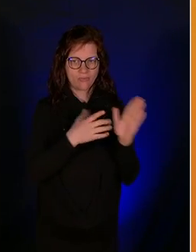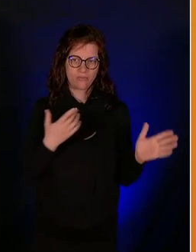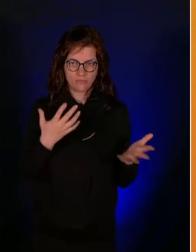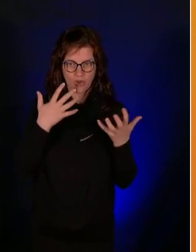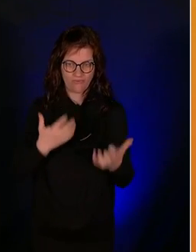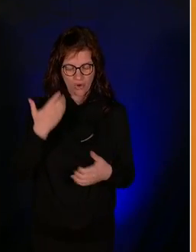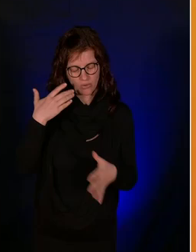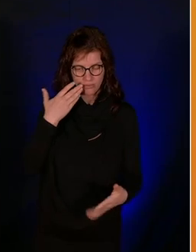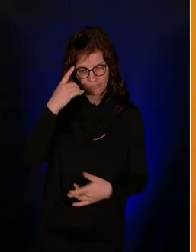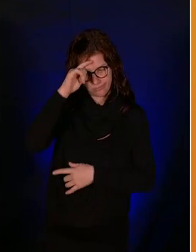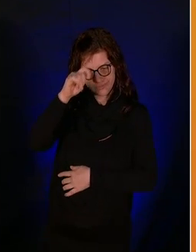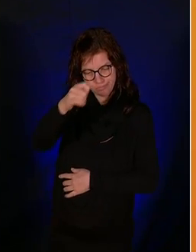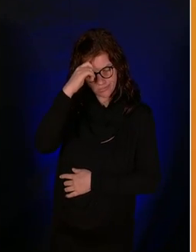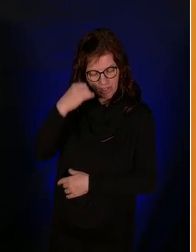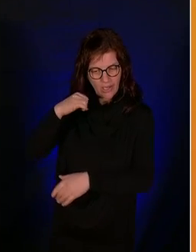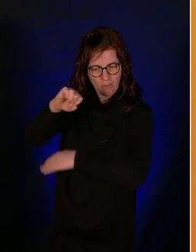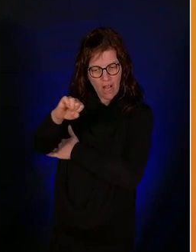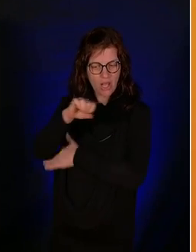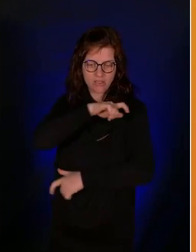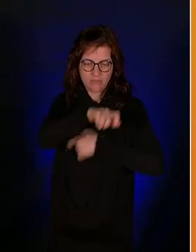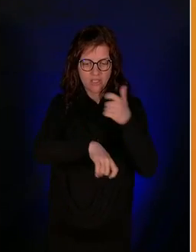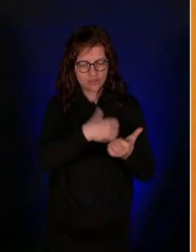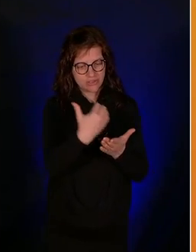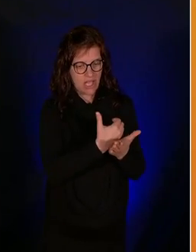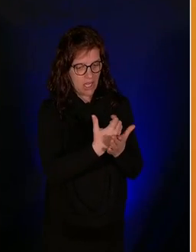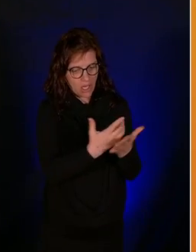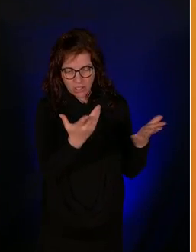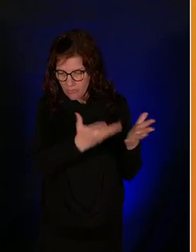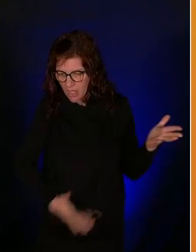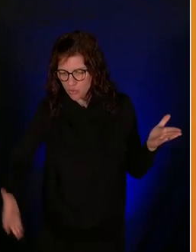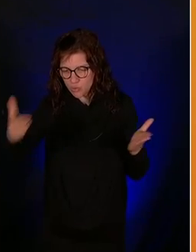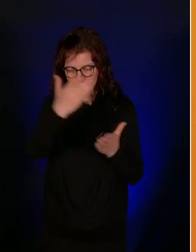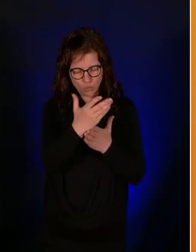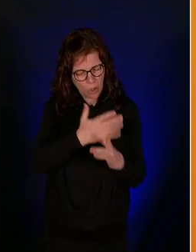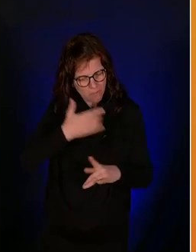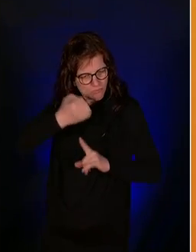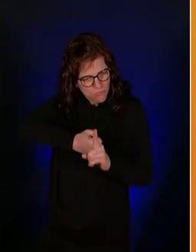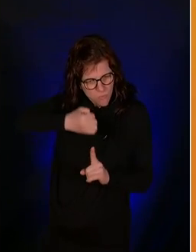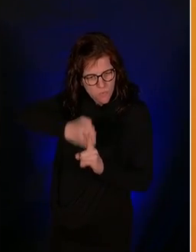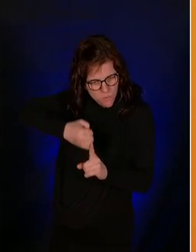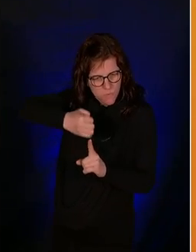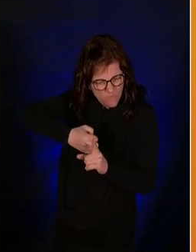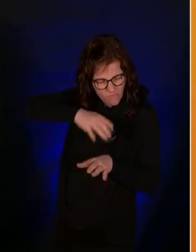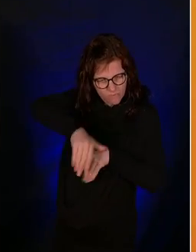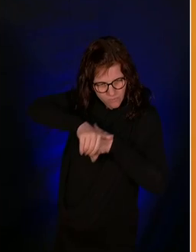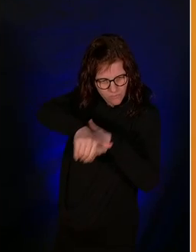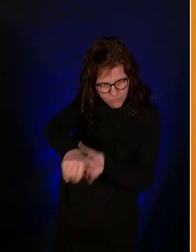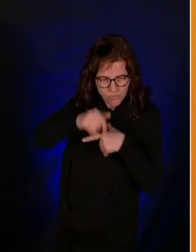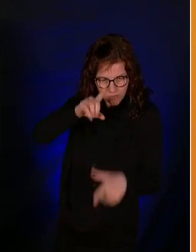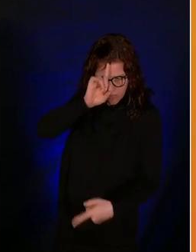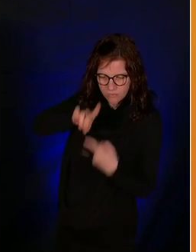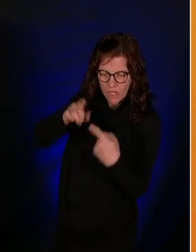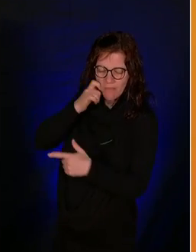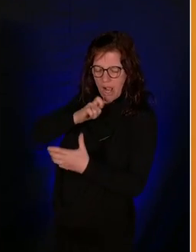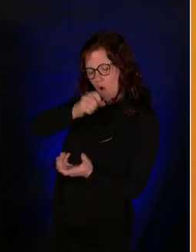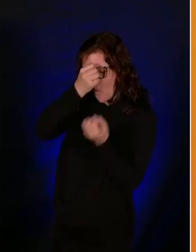camarades, tous les salariés où qu'ils soient, qui sont entrés dans la lutte et qui ne lâchent rien pour faire céder Macron et obtenir le retrait de la